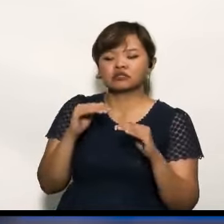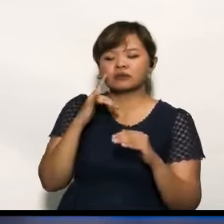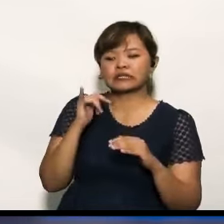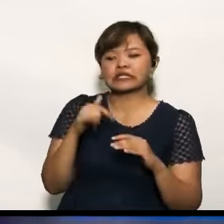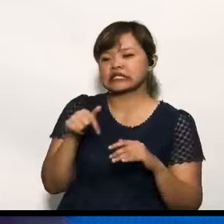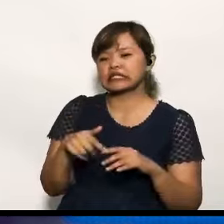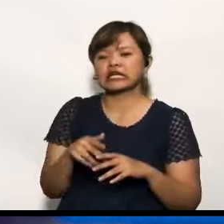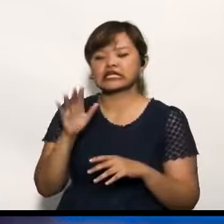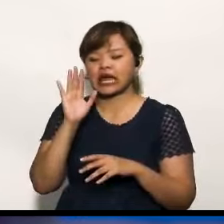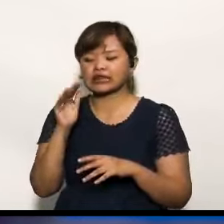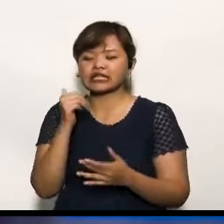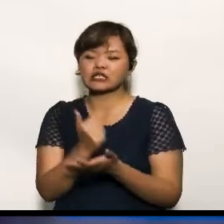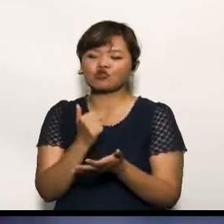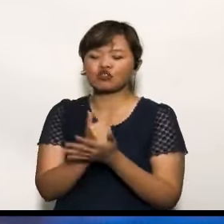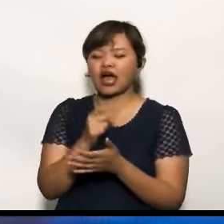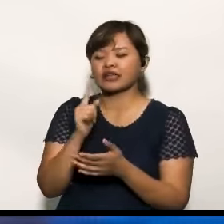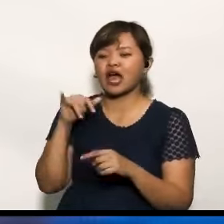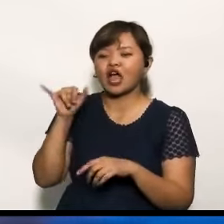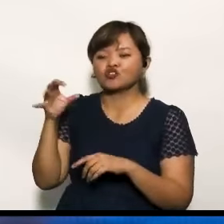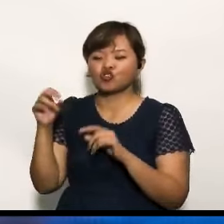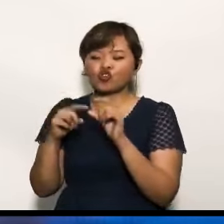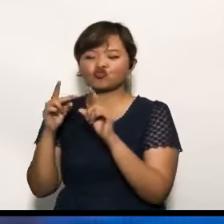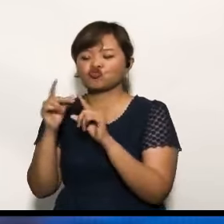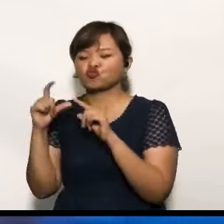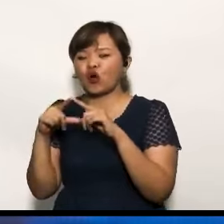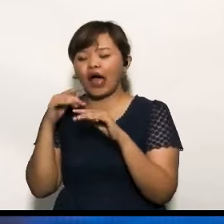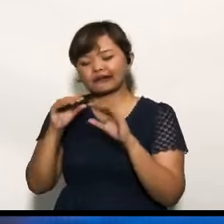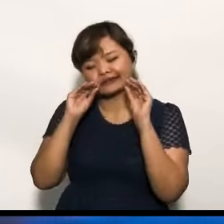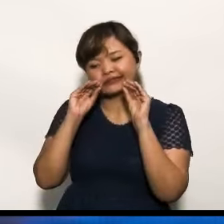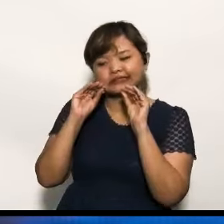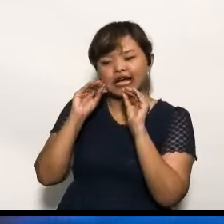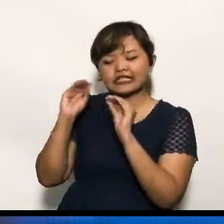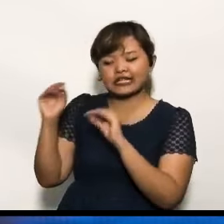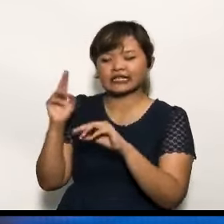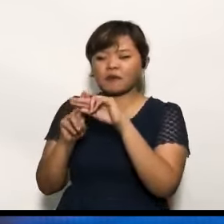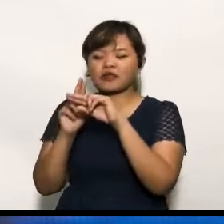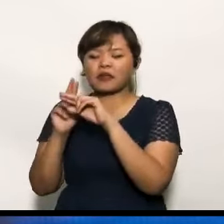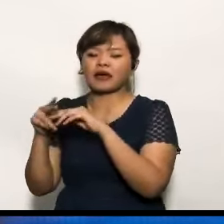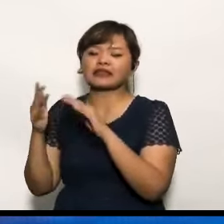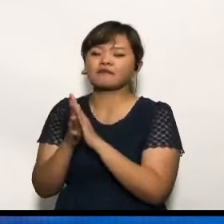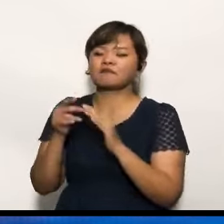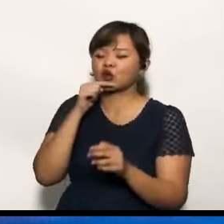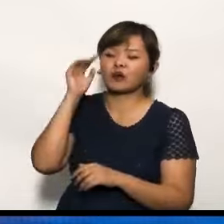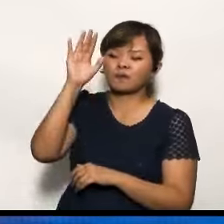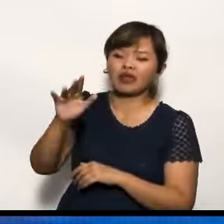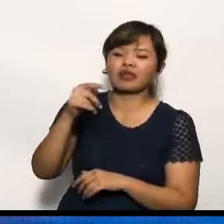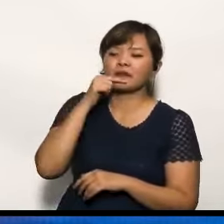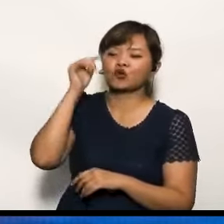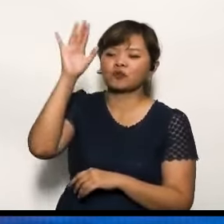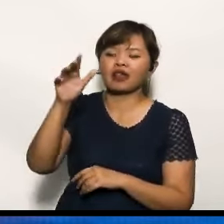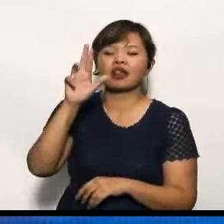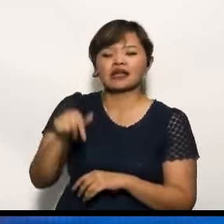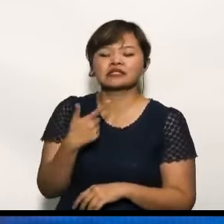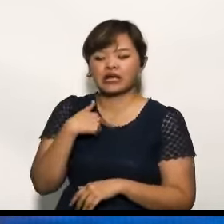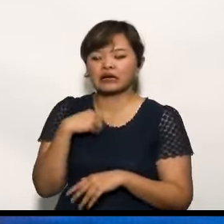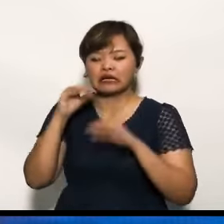brick, Pastor Joshua akan menambahkan next week, and then I'm gonna preach again the following weeks. But I wanna open up setiap